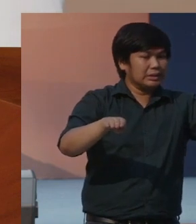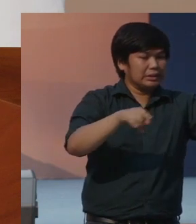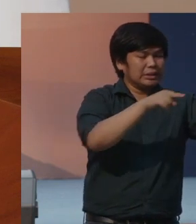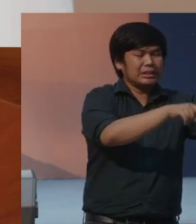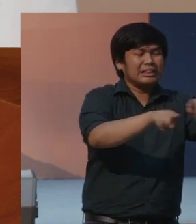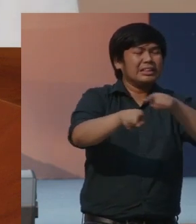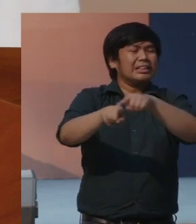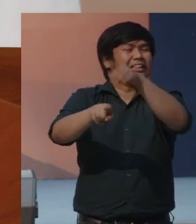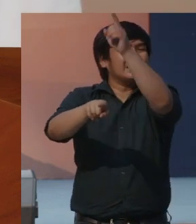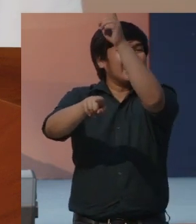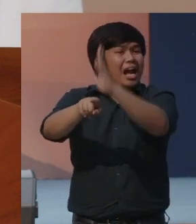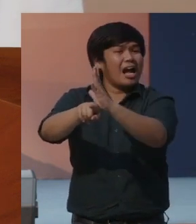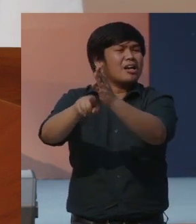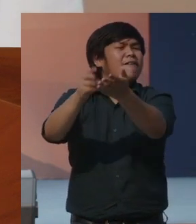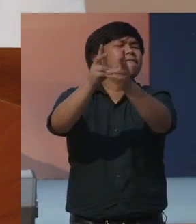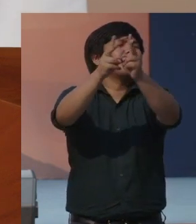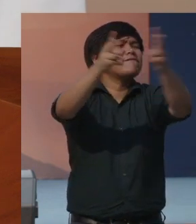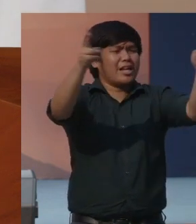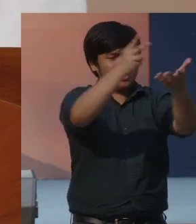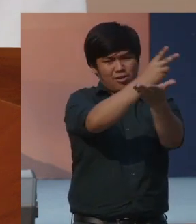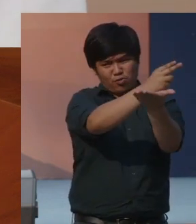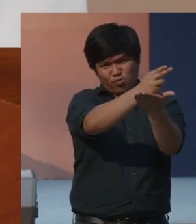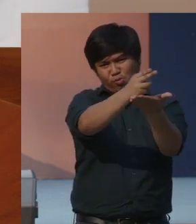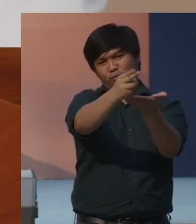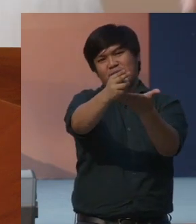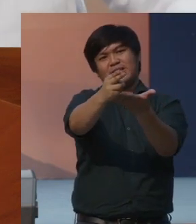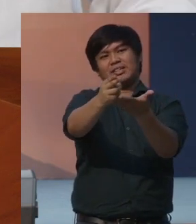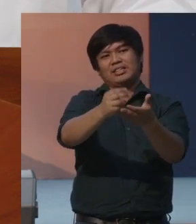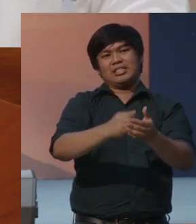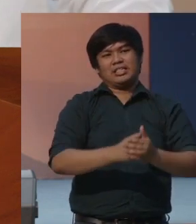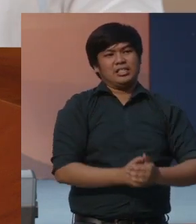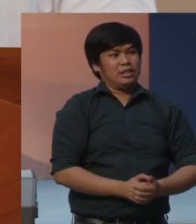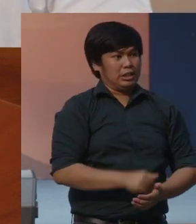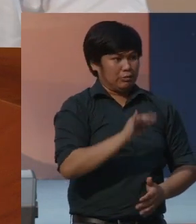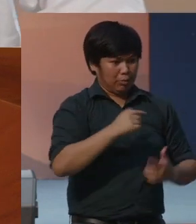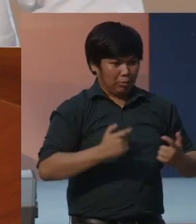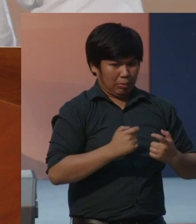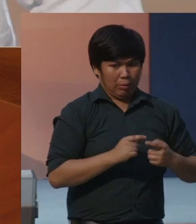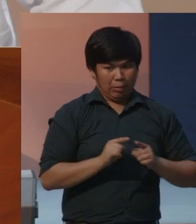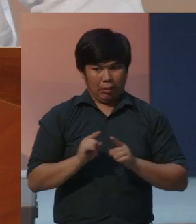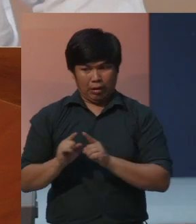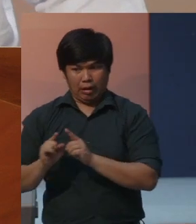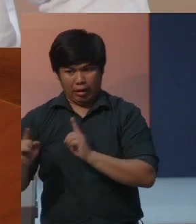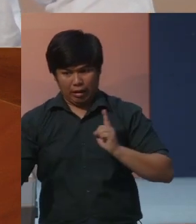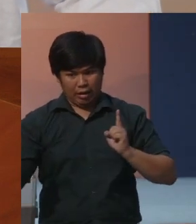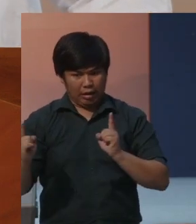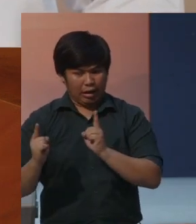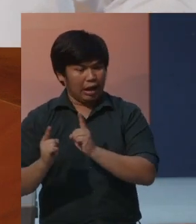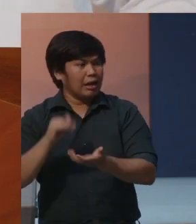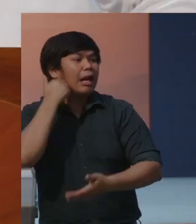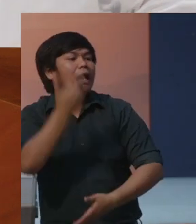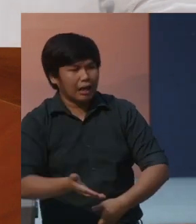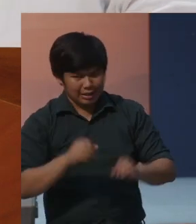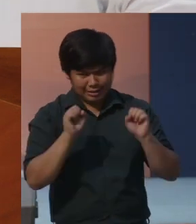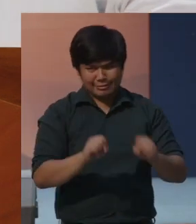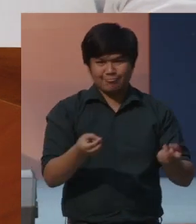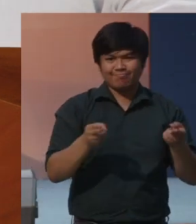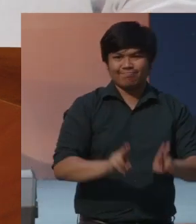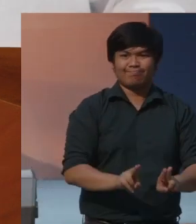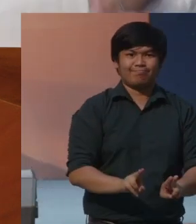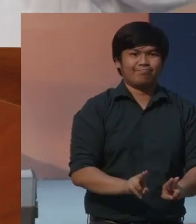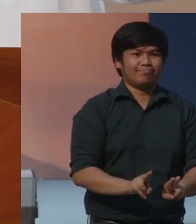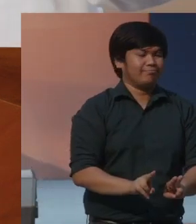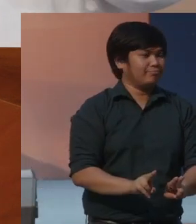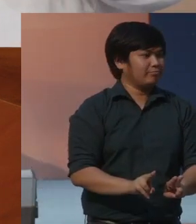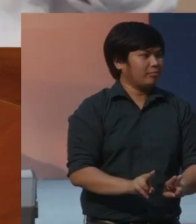na presensya ng Diyos ang simbolo ng Ark of the Covenant. Ang importante doon po, yung Ark po,